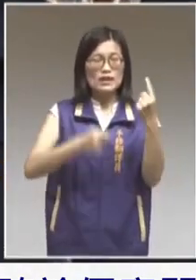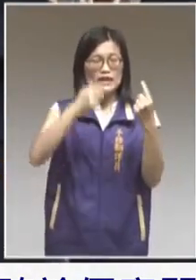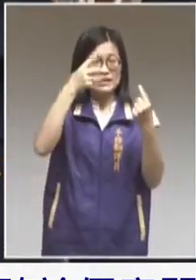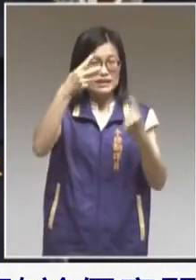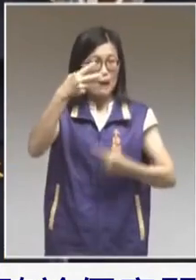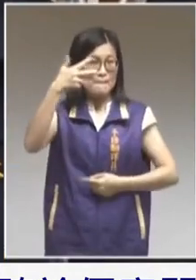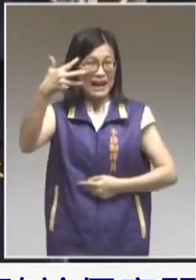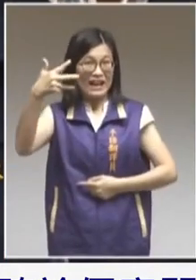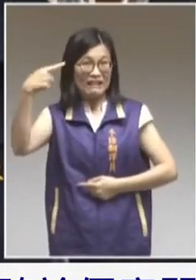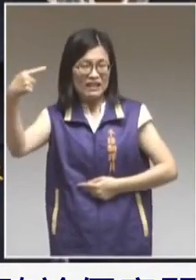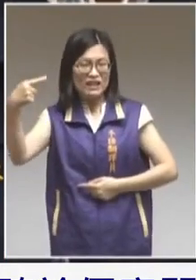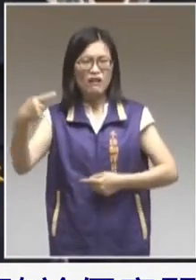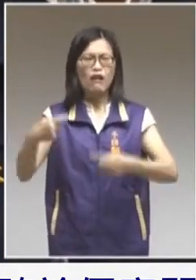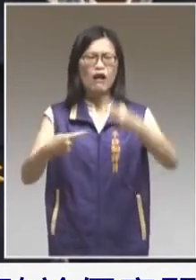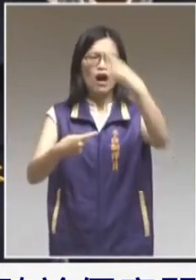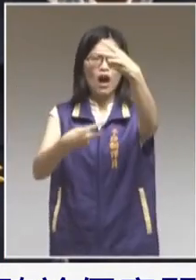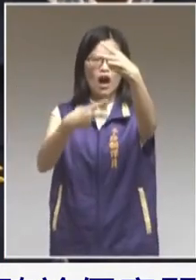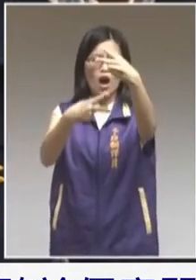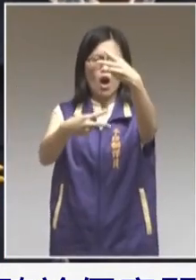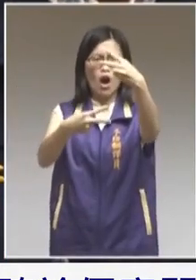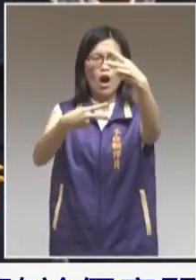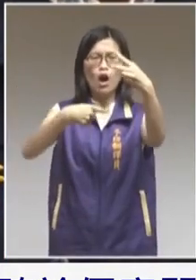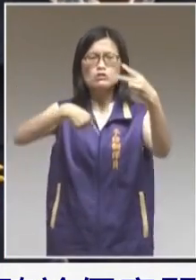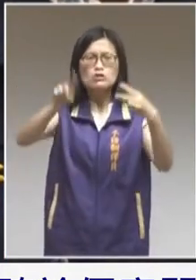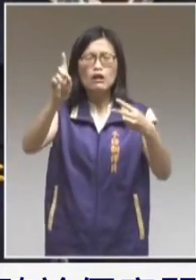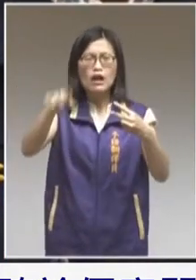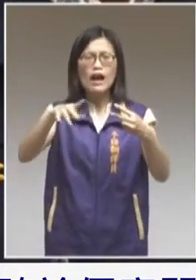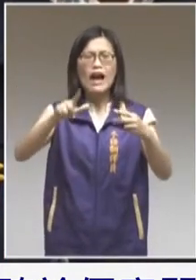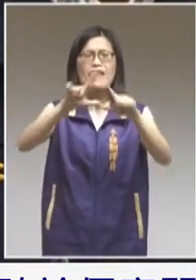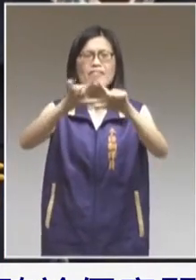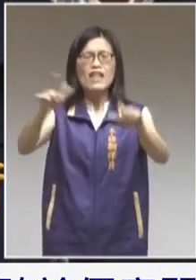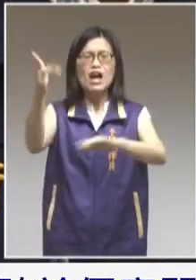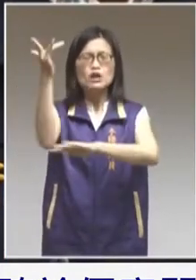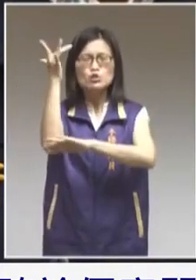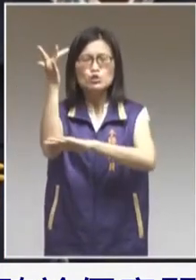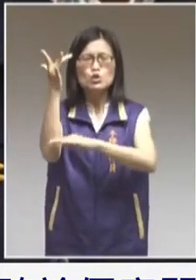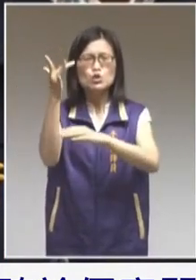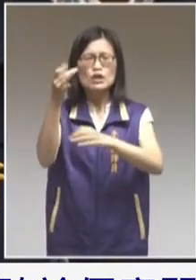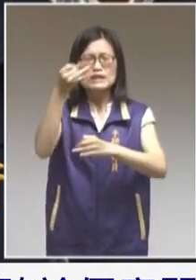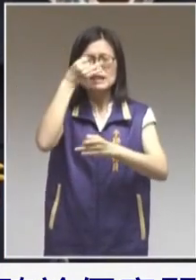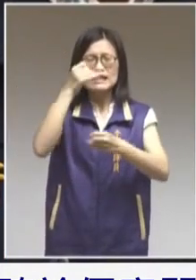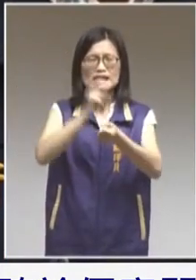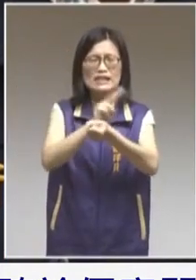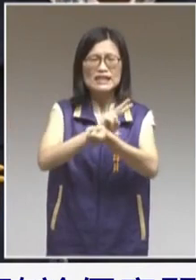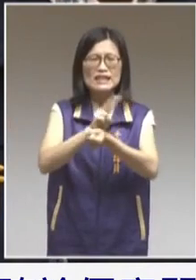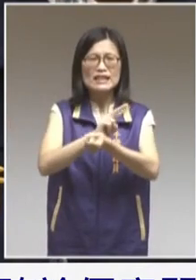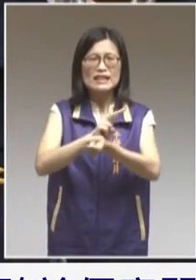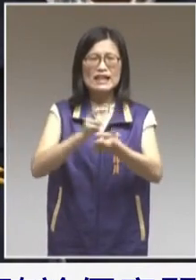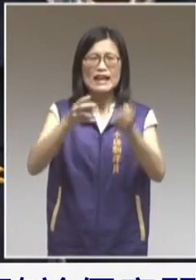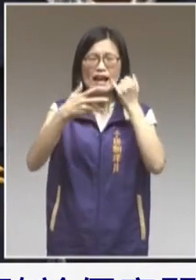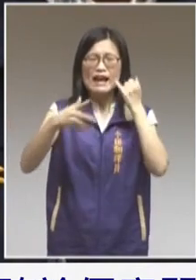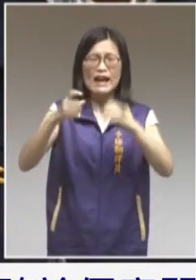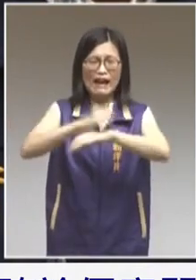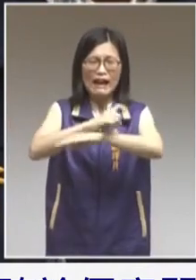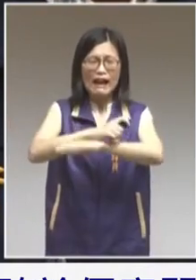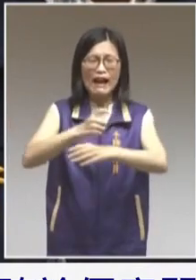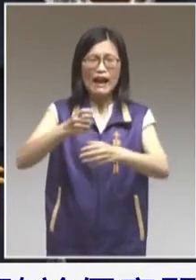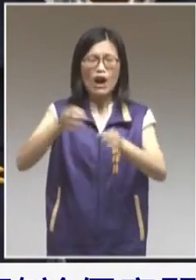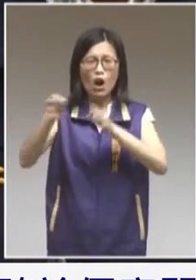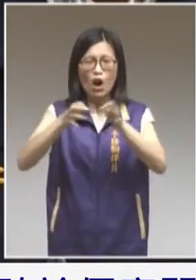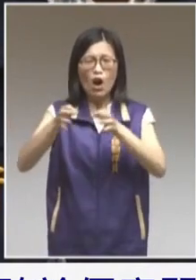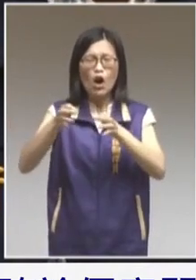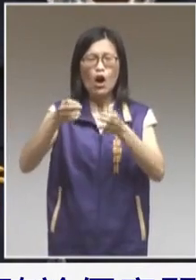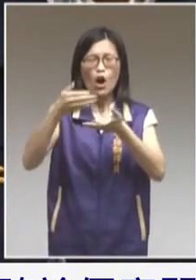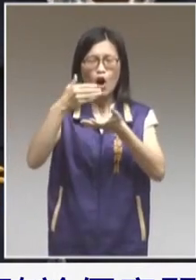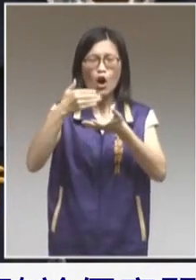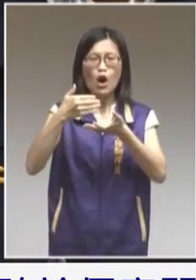19381在2月2号有到大树的基林海产店这边消费。2月5号足迹